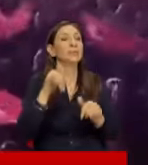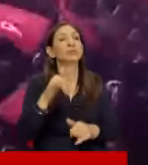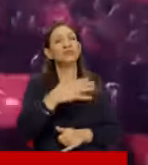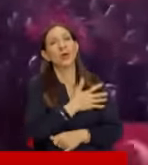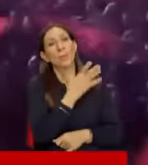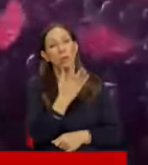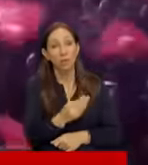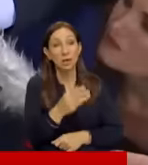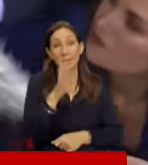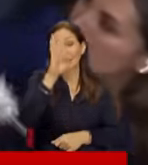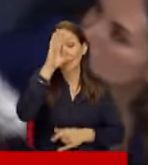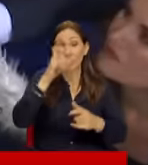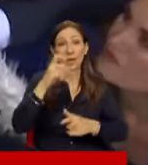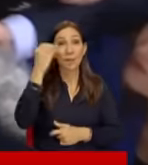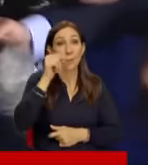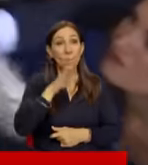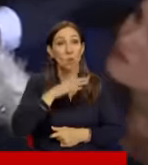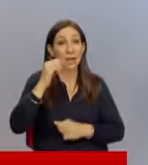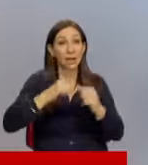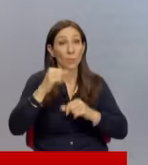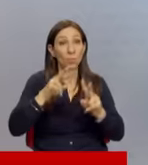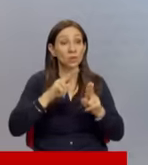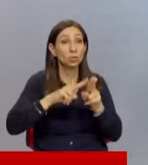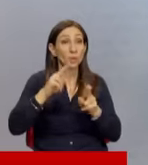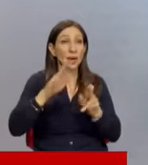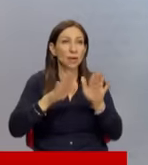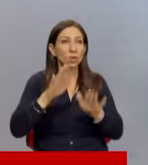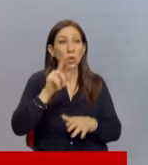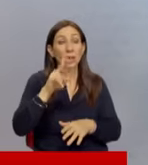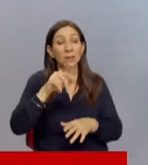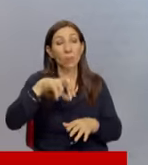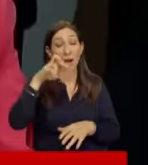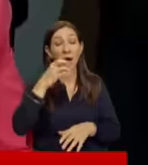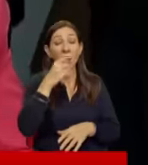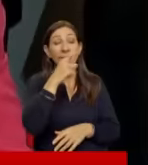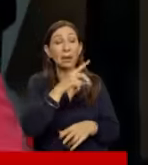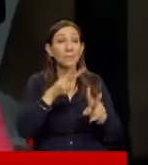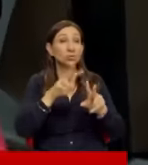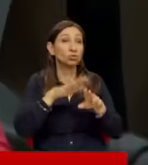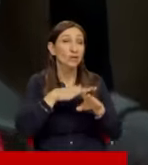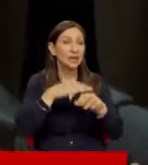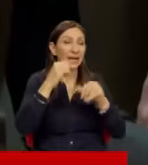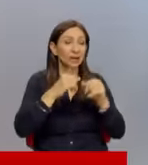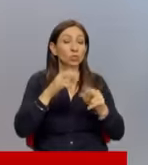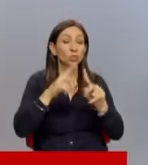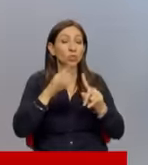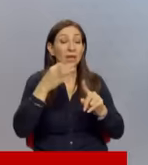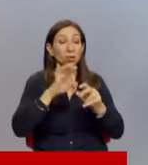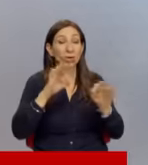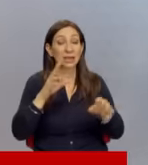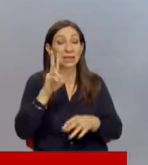yine CHP oldu. İstanbul'da Ekrem İmamoğlu rakibi Murat Kurum'a yaklaşık 12 puan, Ankara'da Mansur Yavaş rakibi Turgut